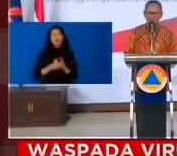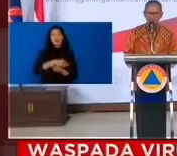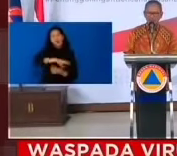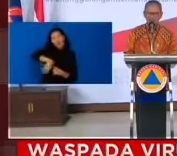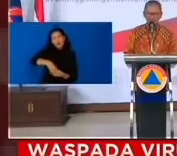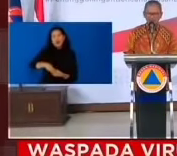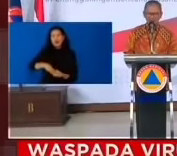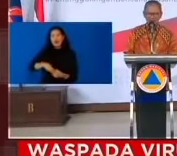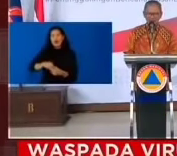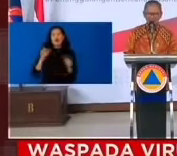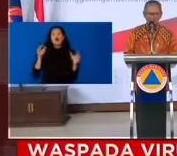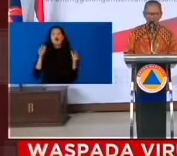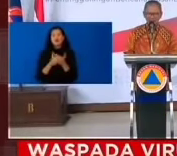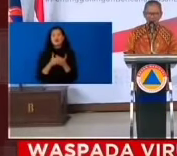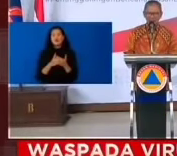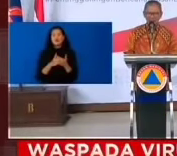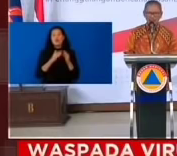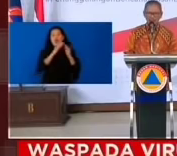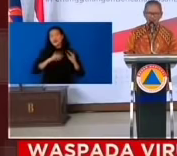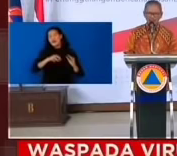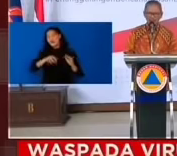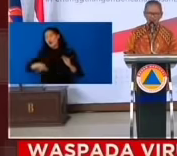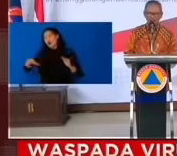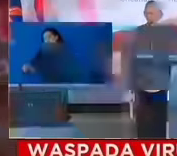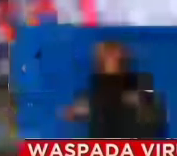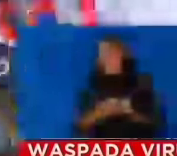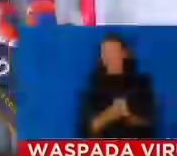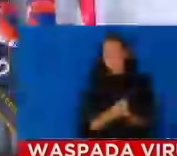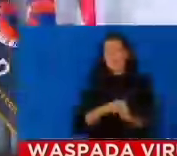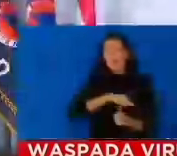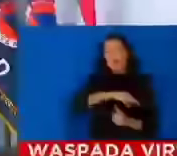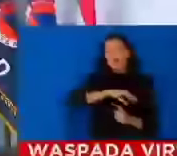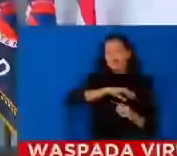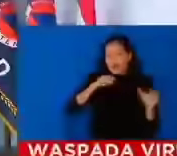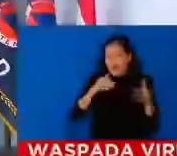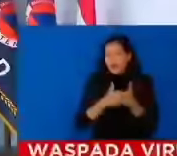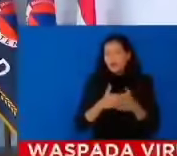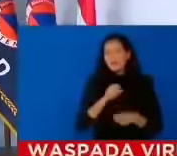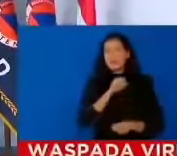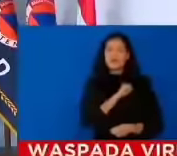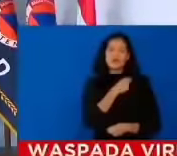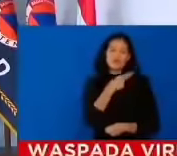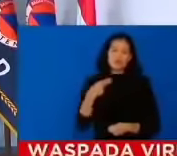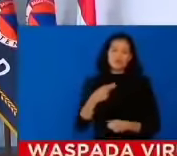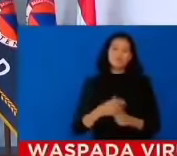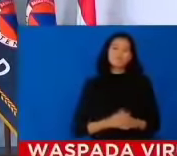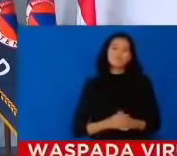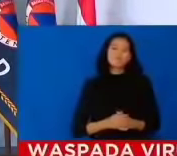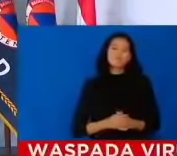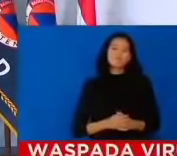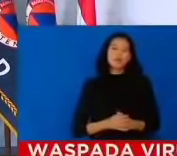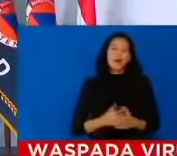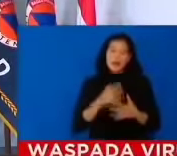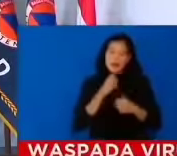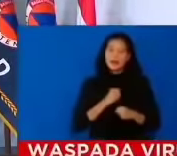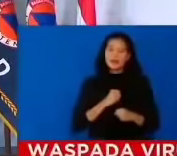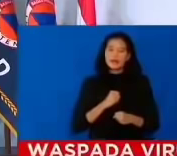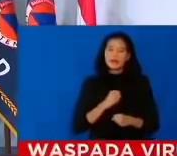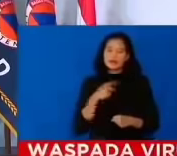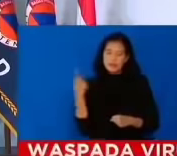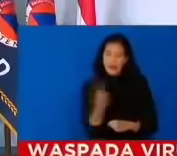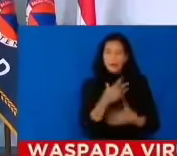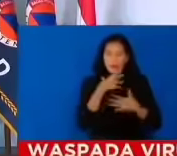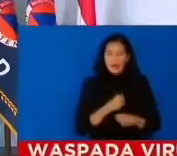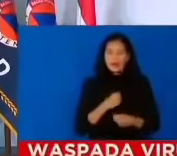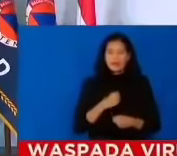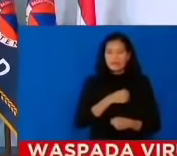keluarga Anda, lindungi tetangga Anda, lindungi bangsa Indonesia. Saya yakin, kami yakin,